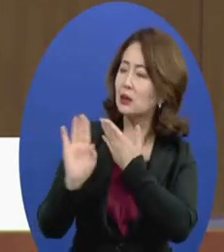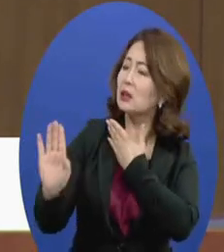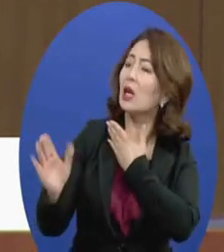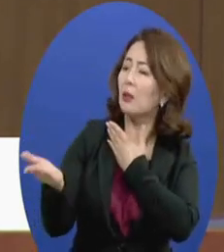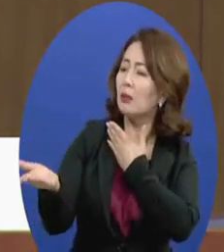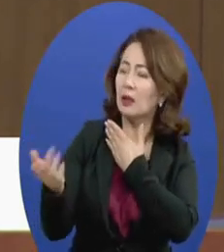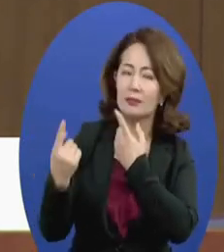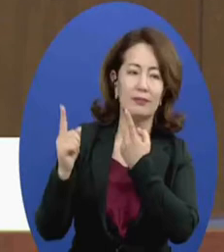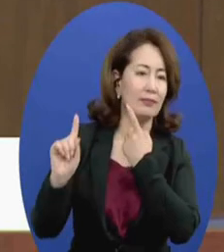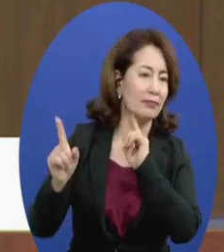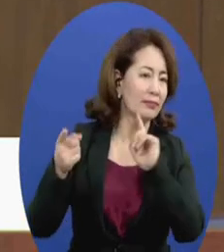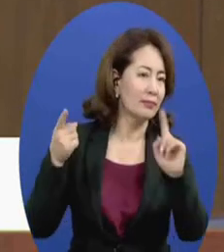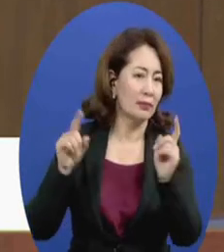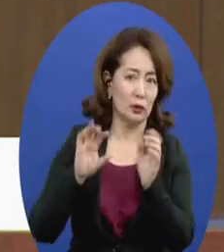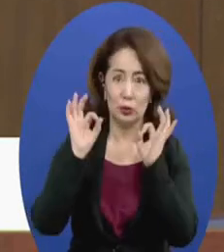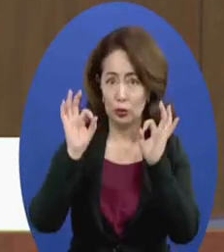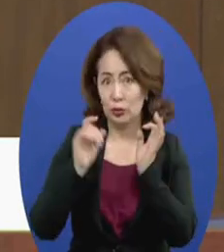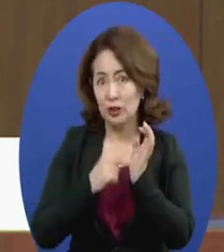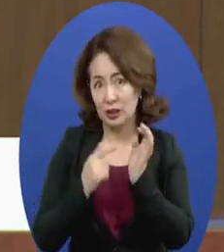зогсгон зүйтэй гэж шаардах хэрэгтэй.